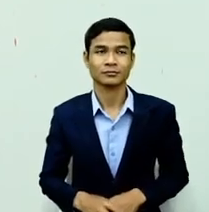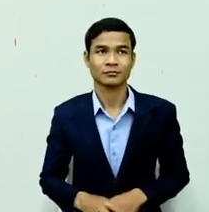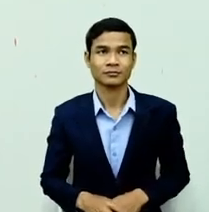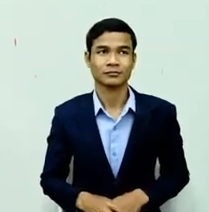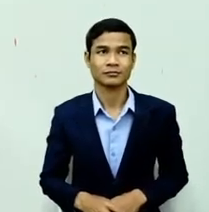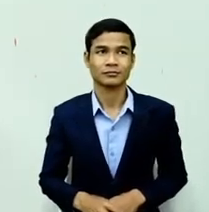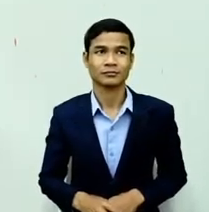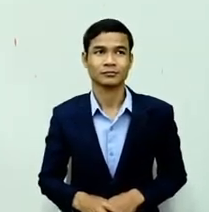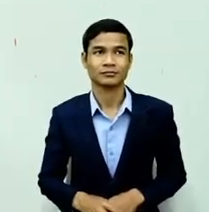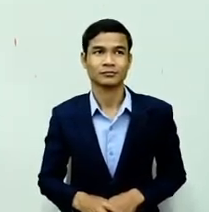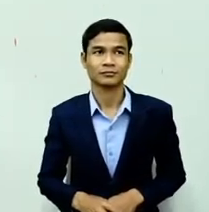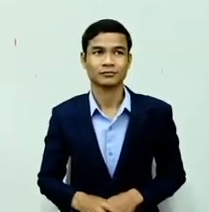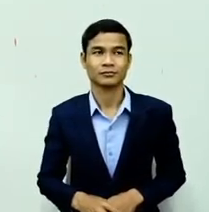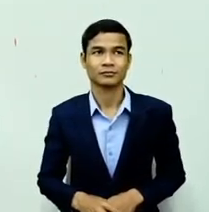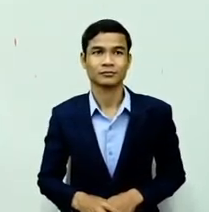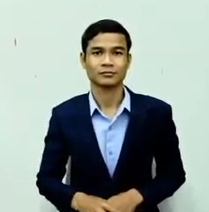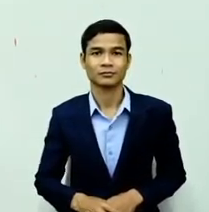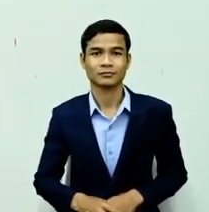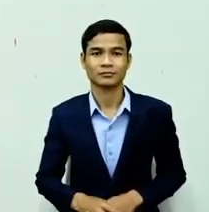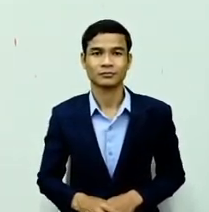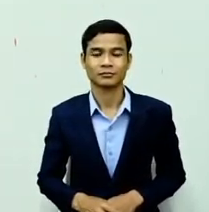ta con tang ak ne chap dam sa se